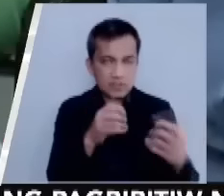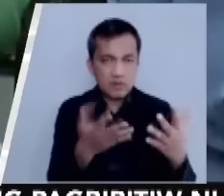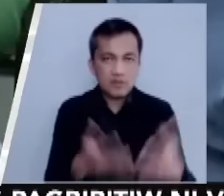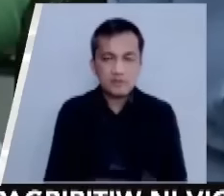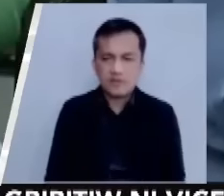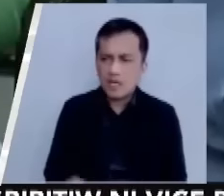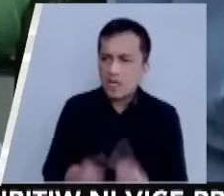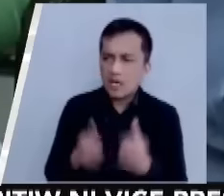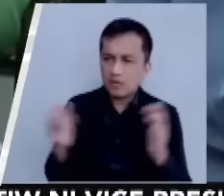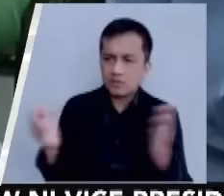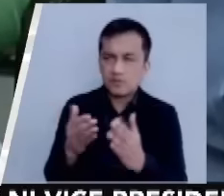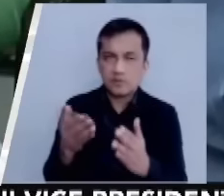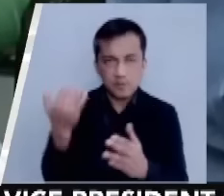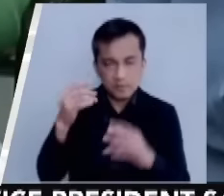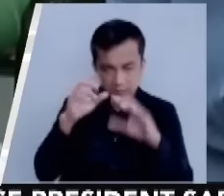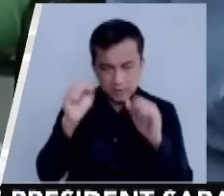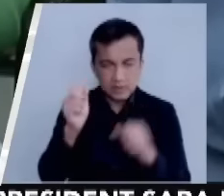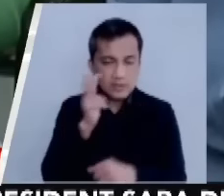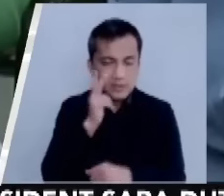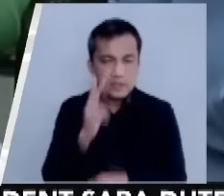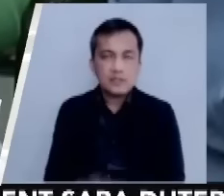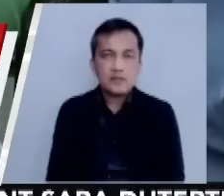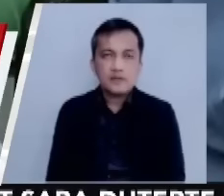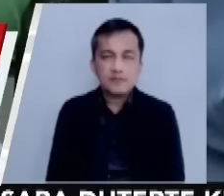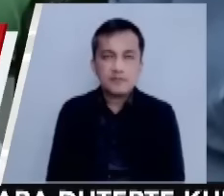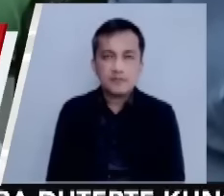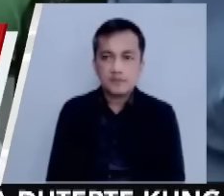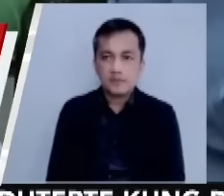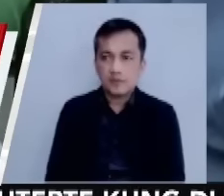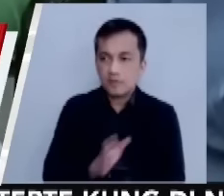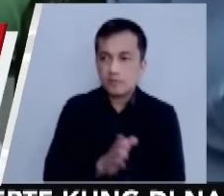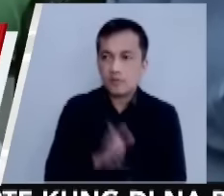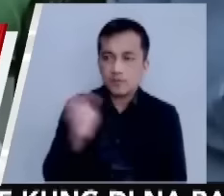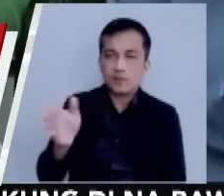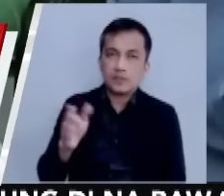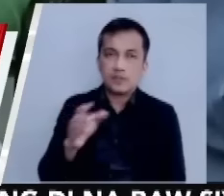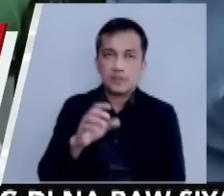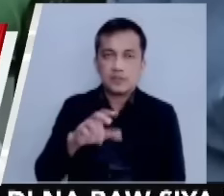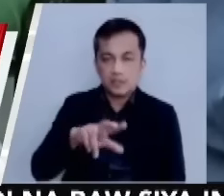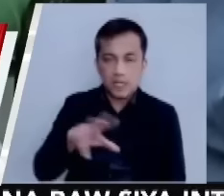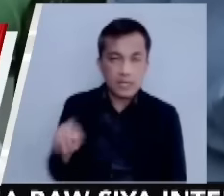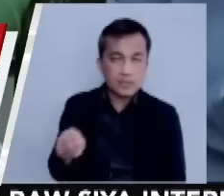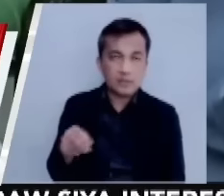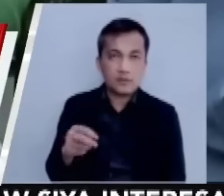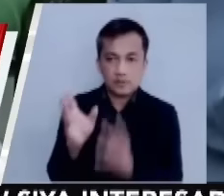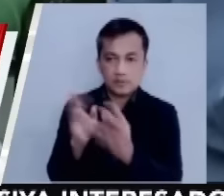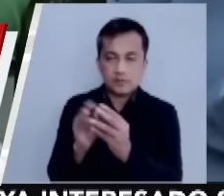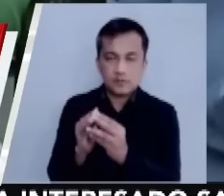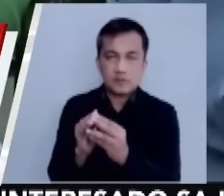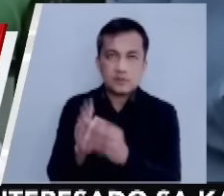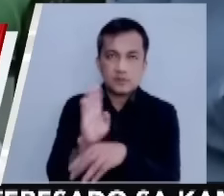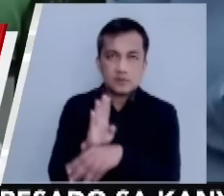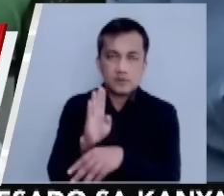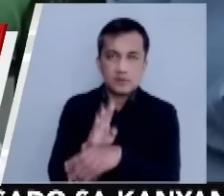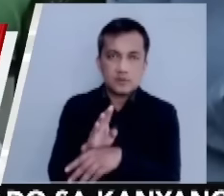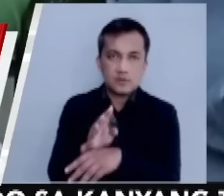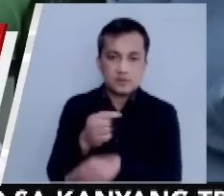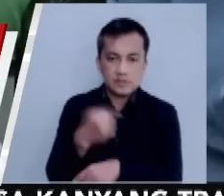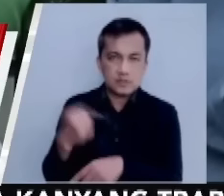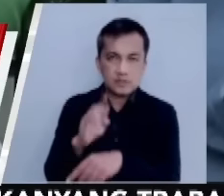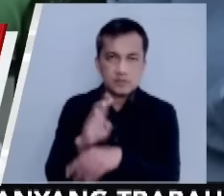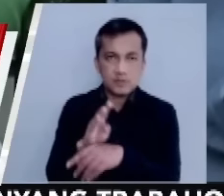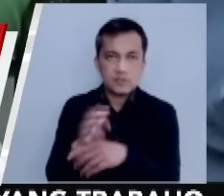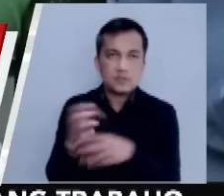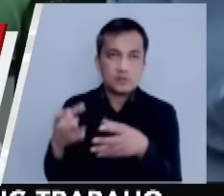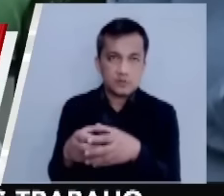Former President Duterte, he went to Cagayan and we had a meeting with the Chinese business groups, and